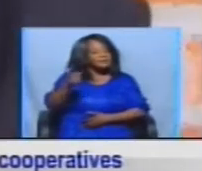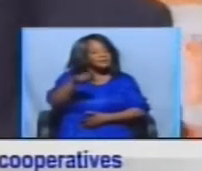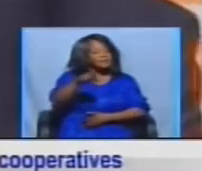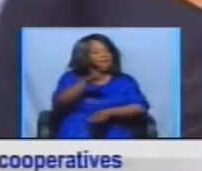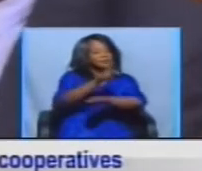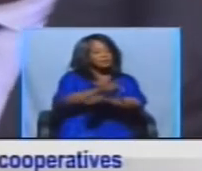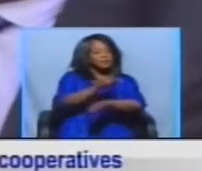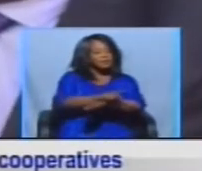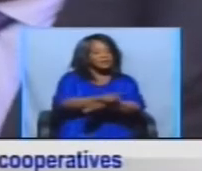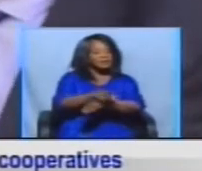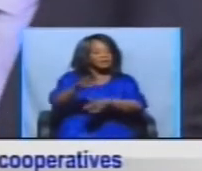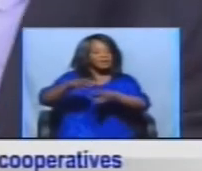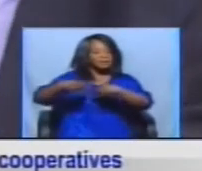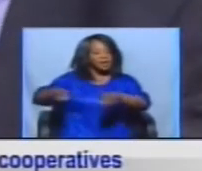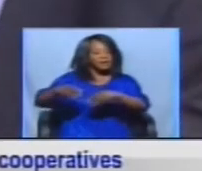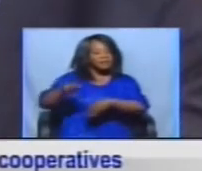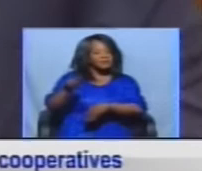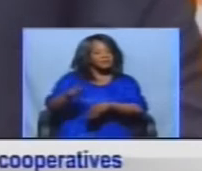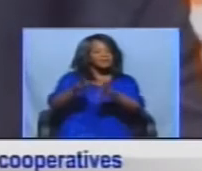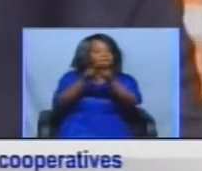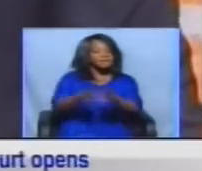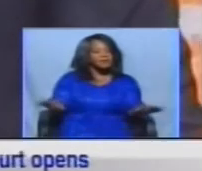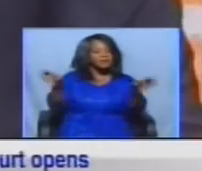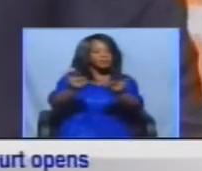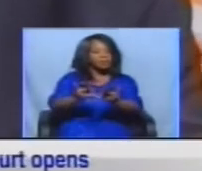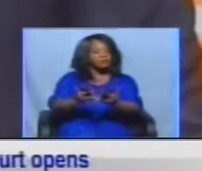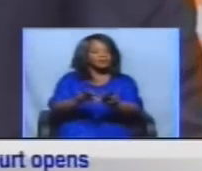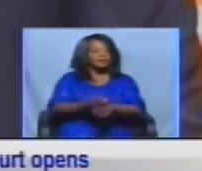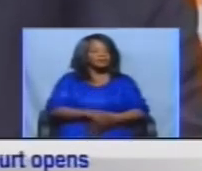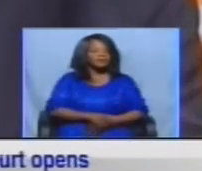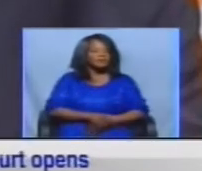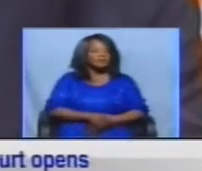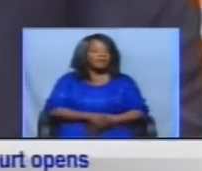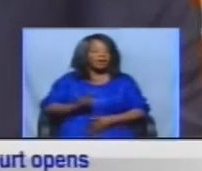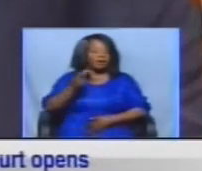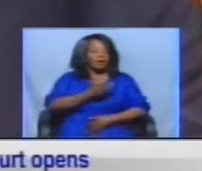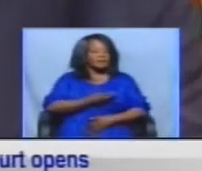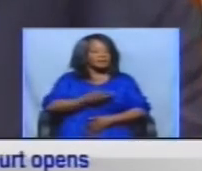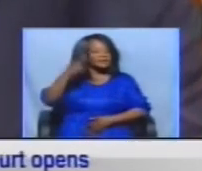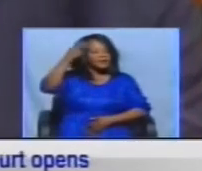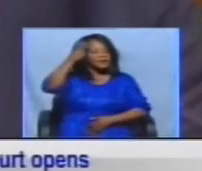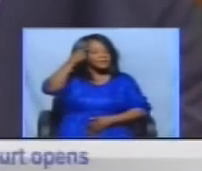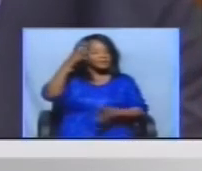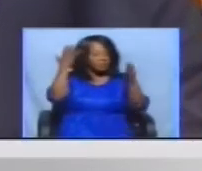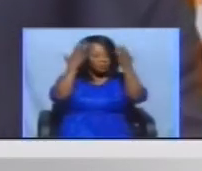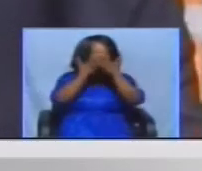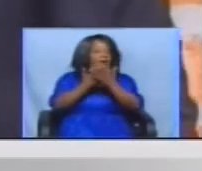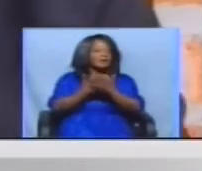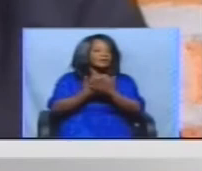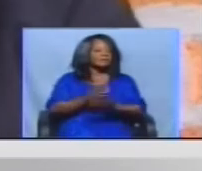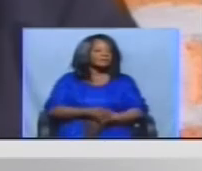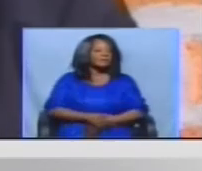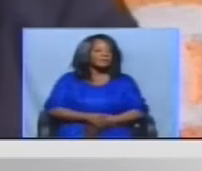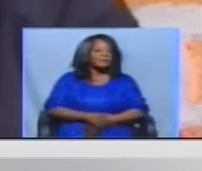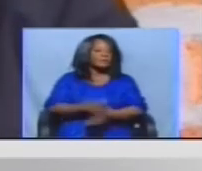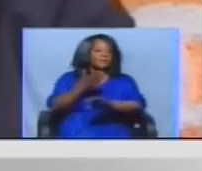ya down UB market project imo ikala mbanganshi ya tusakama nikiwa wonse kanshi kuni moku kanavesa konso